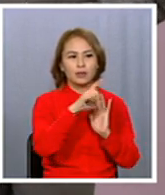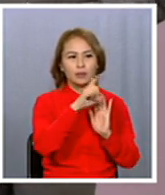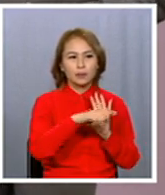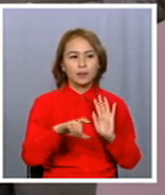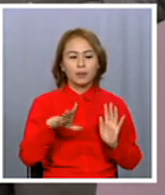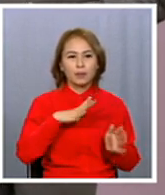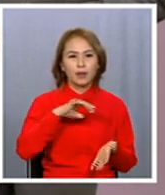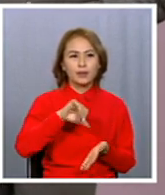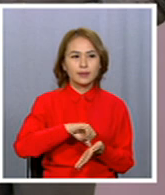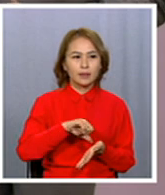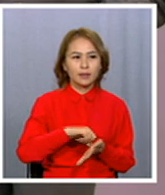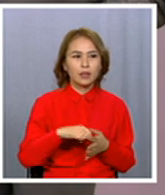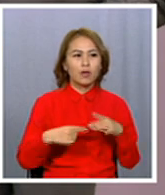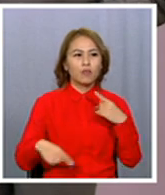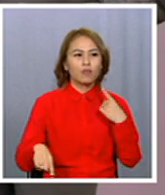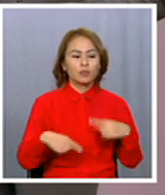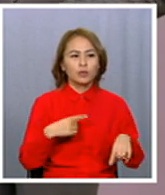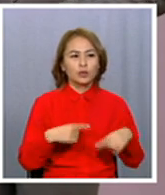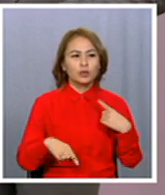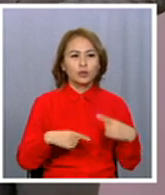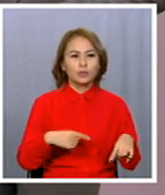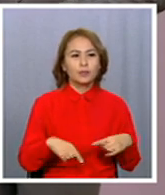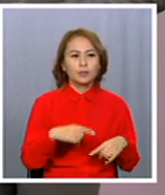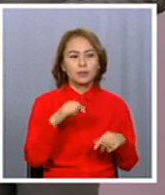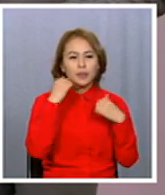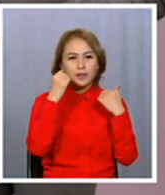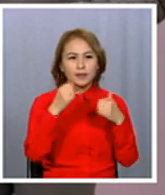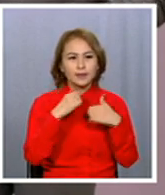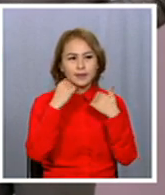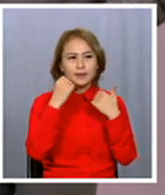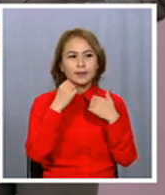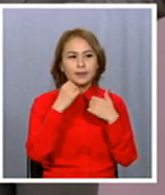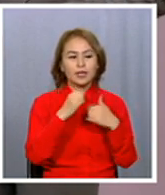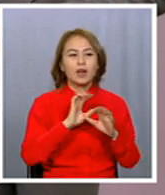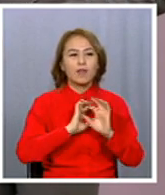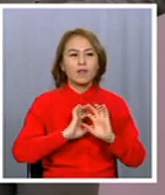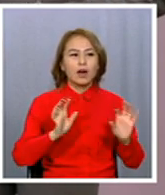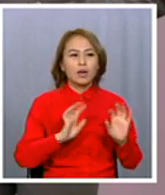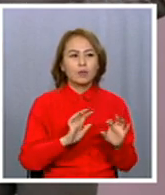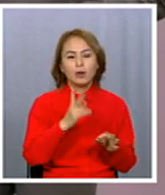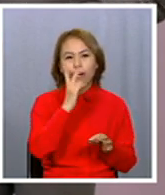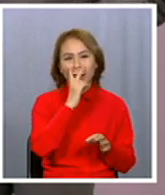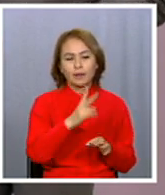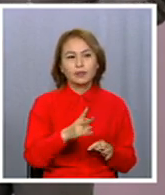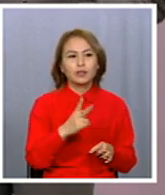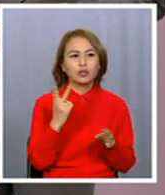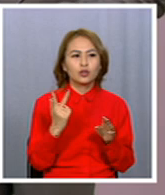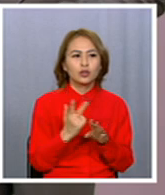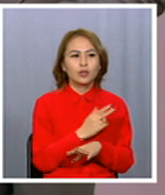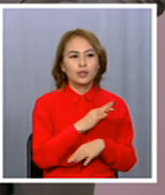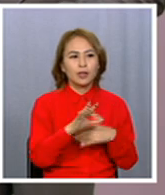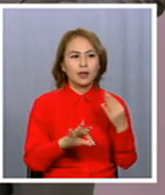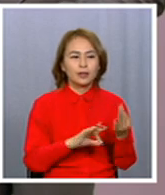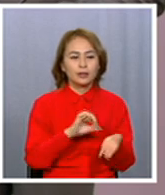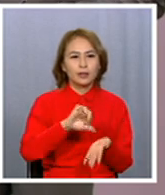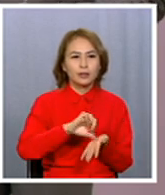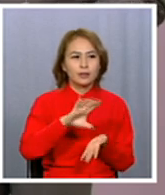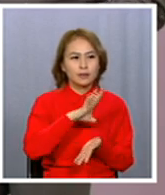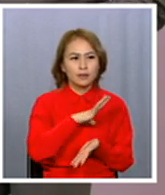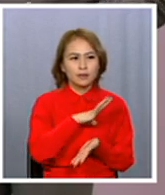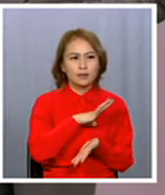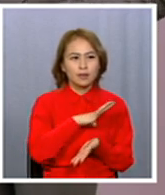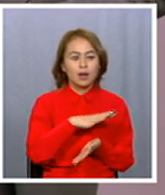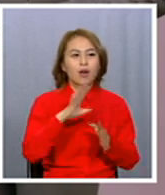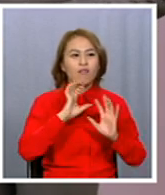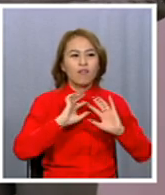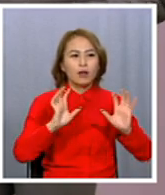қатысқан. Футболға белгісіз, волейболға қарағанда 3 есе артық адам қатысты.